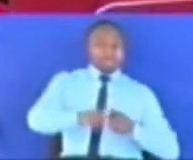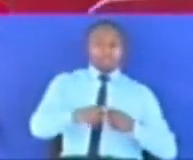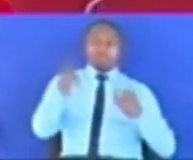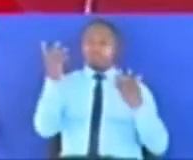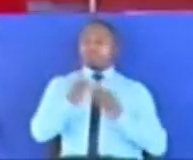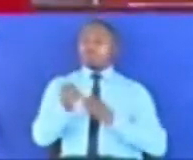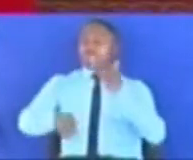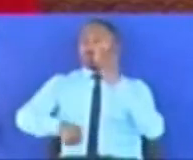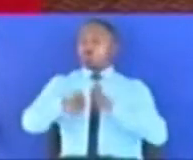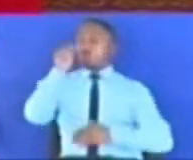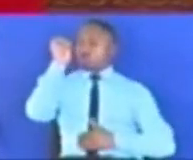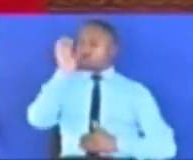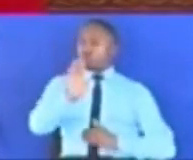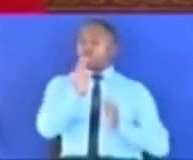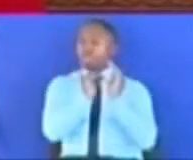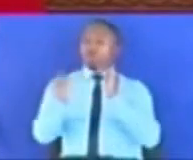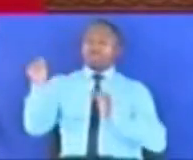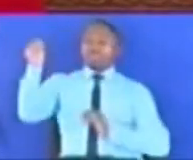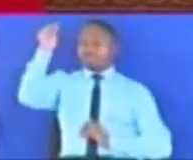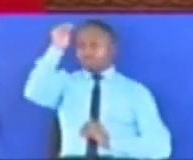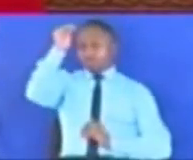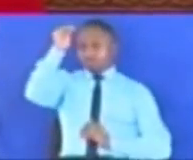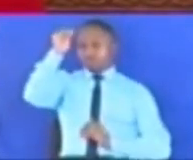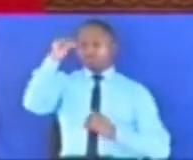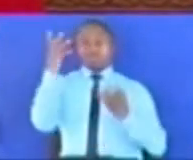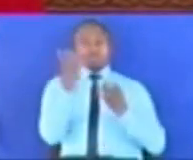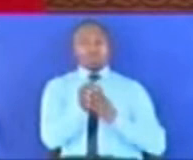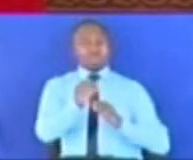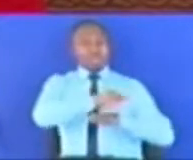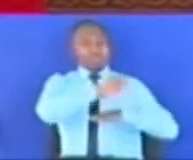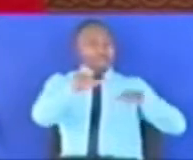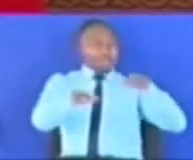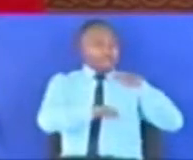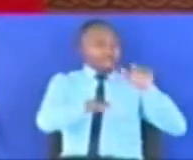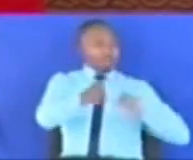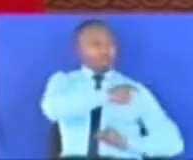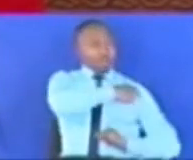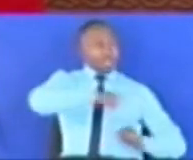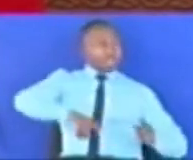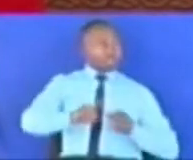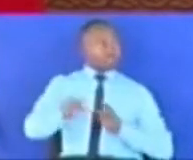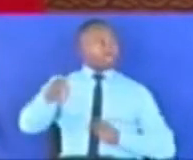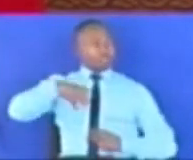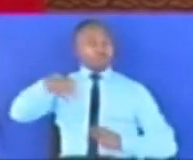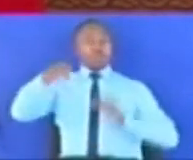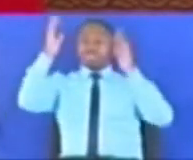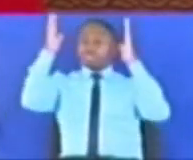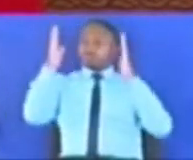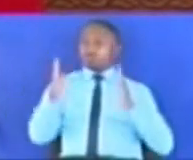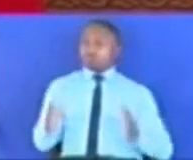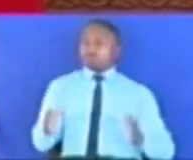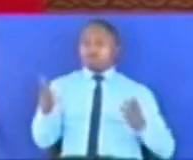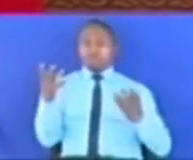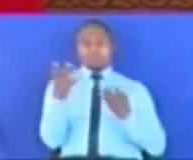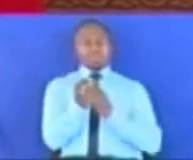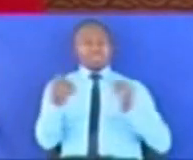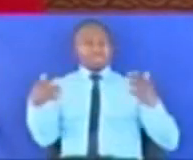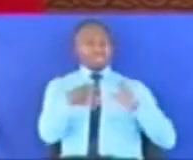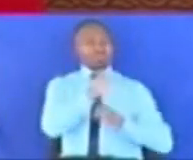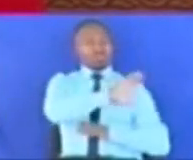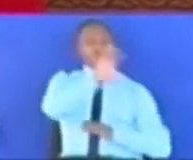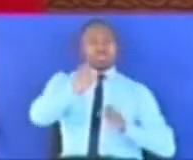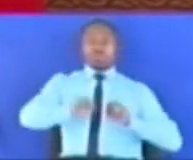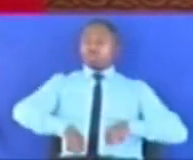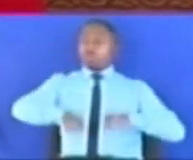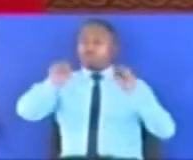pamoja na uongozi wake wa juu, ikiwemo makamu wa rais, waziri mkuu na timu nzima ya utawala